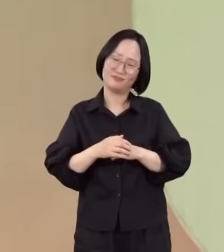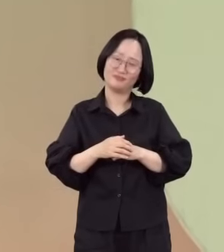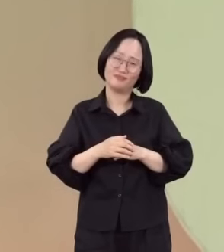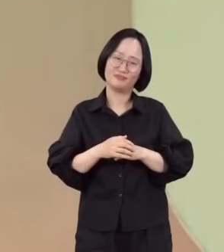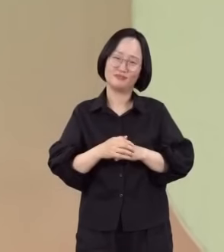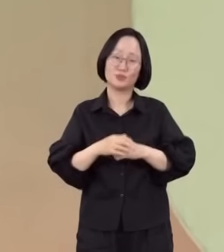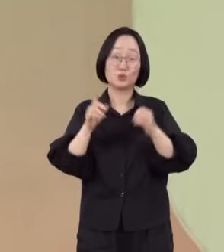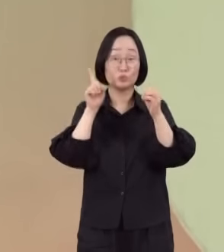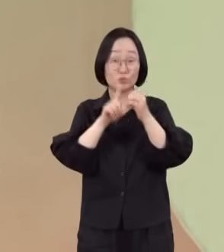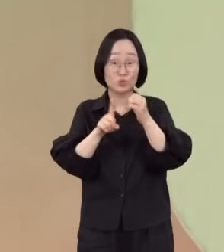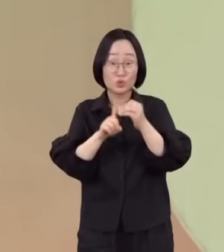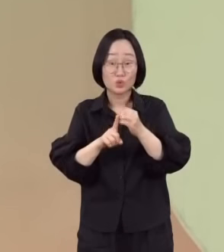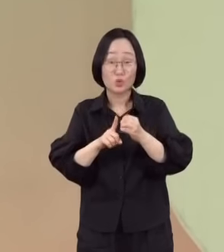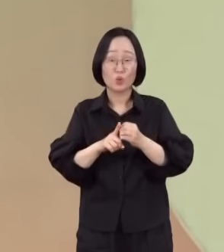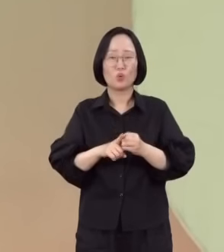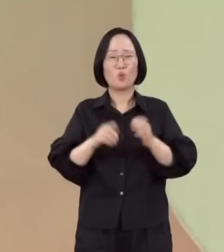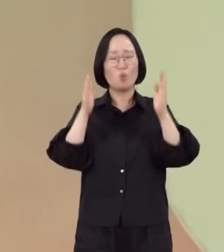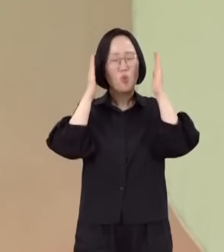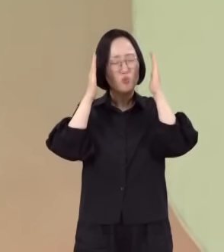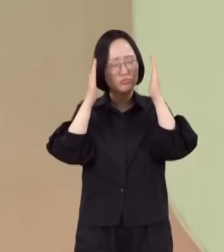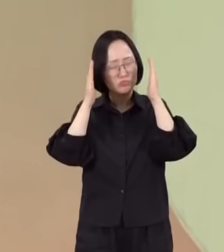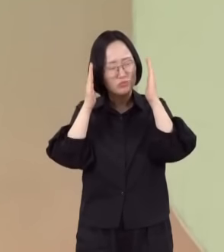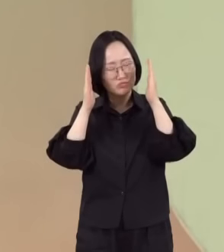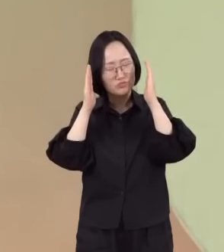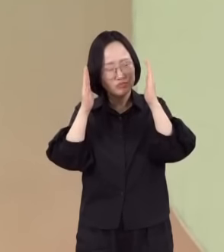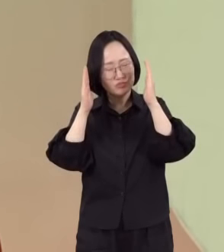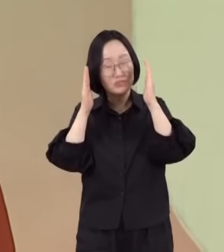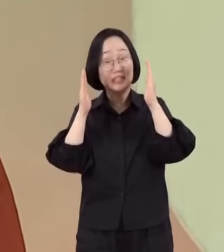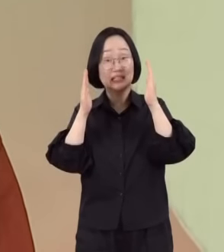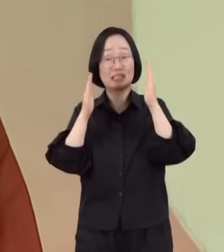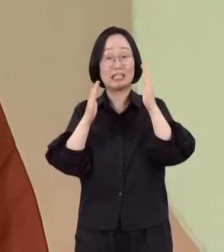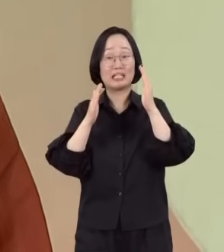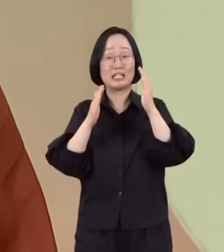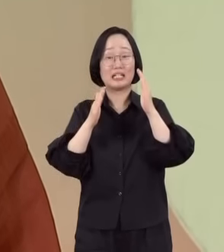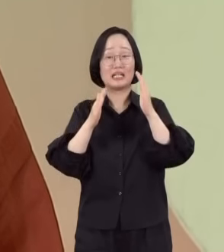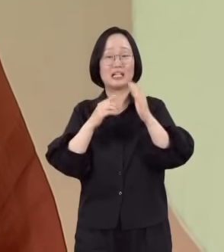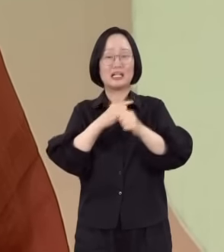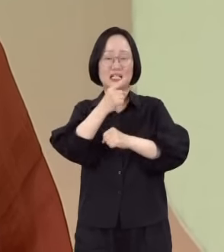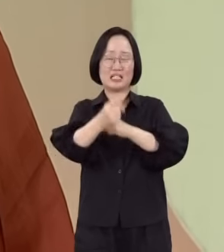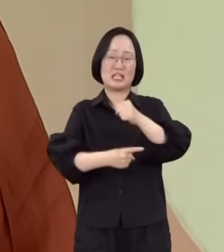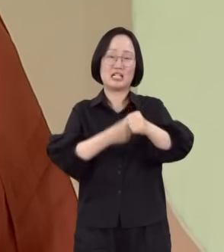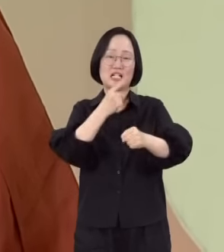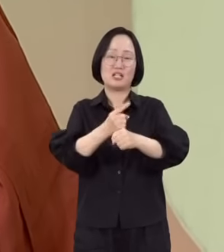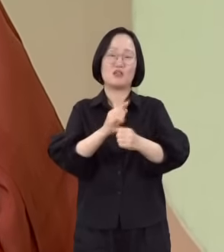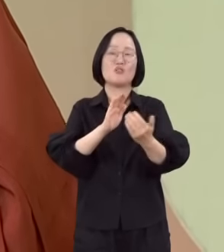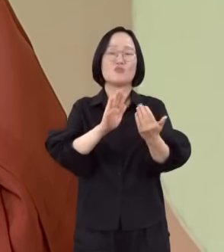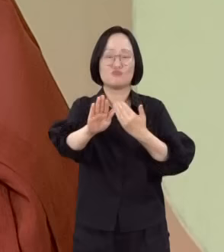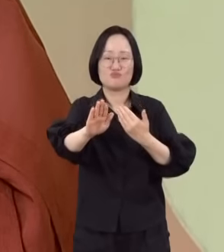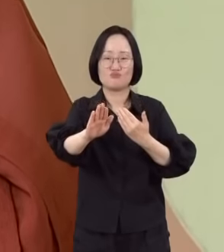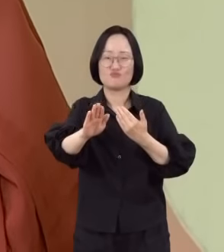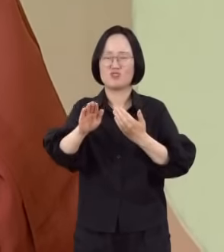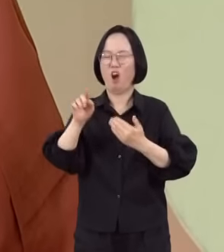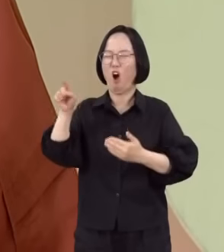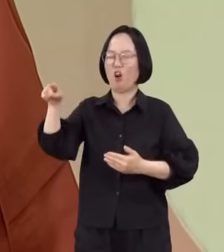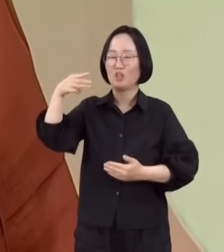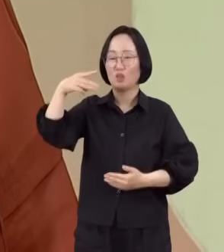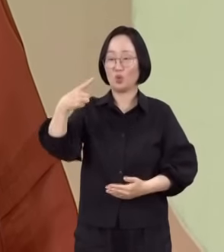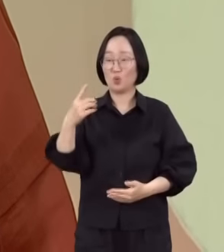그렇게 불교 공부를 하다가 1년 후에 통도사로